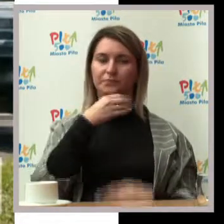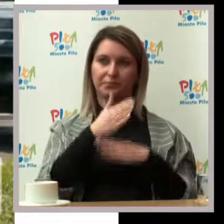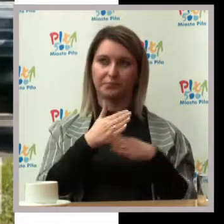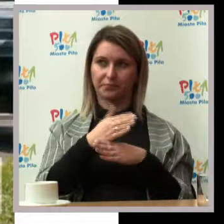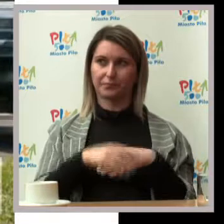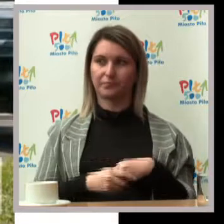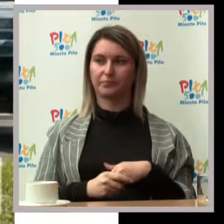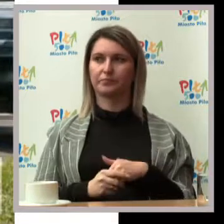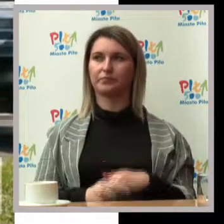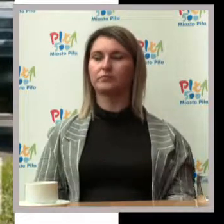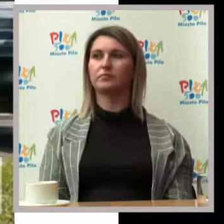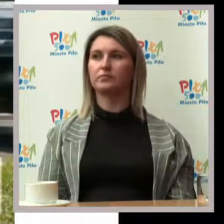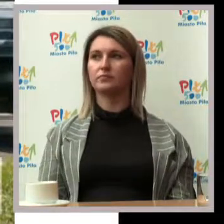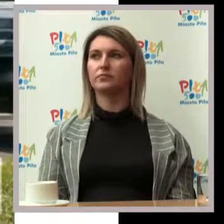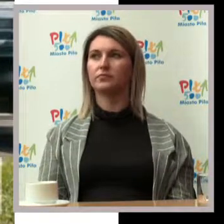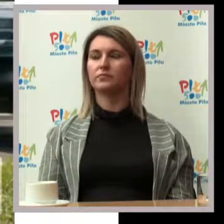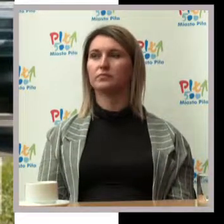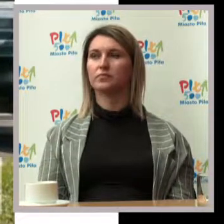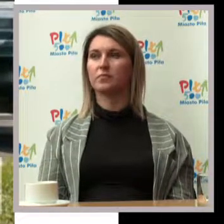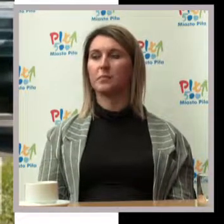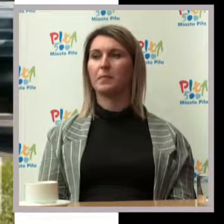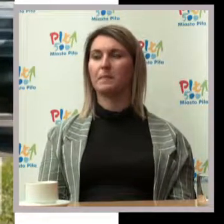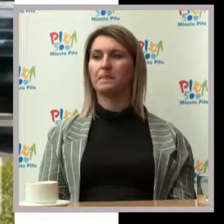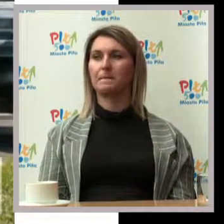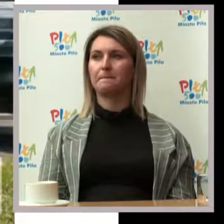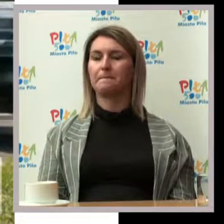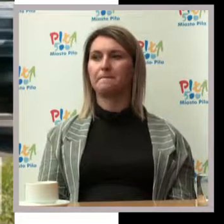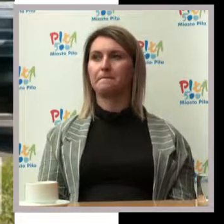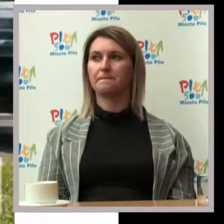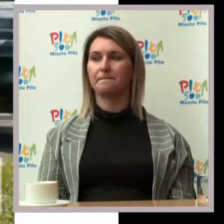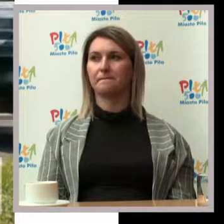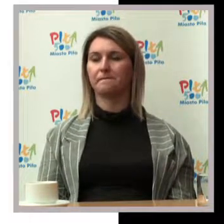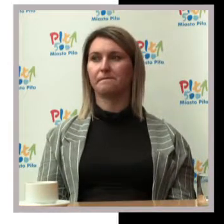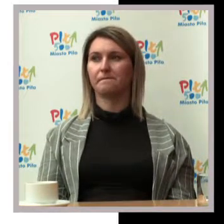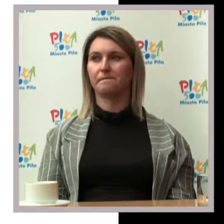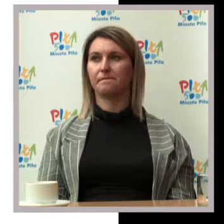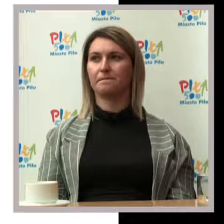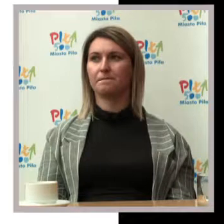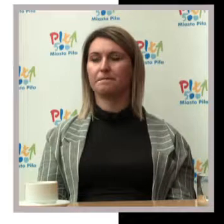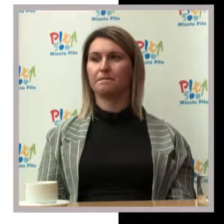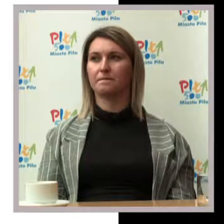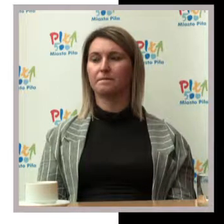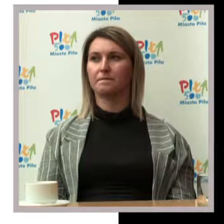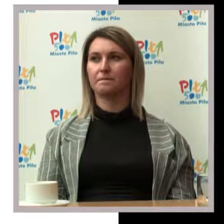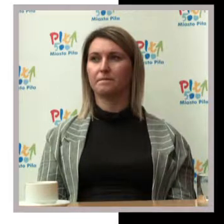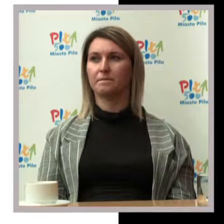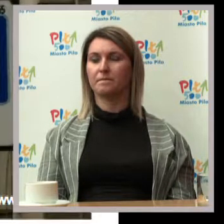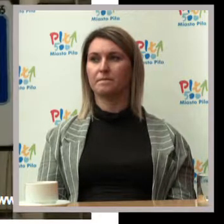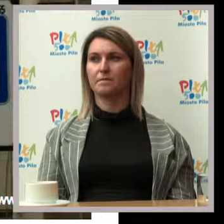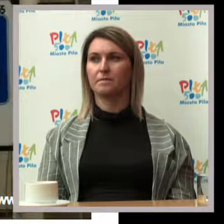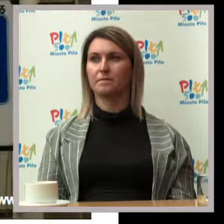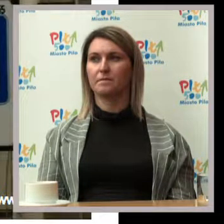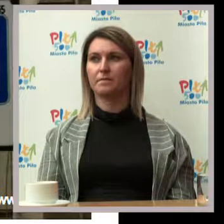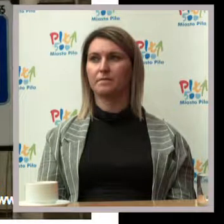rozpisanie procedury przetargowej i zbudowanie tego centrum w trybie zaprojektuj i wybuduj.